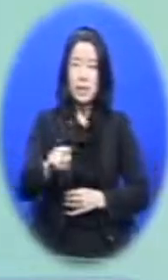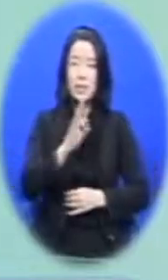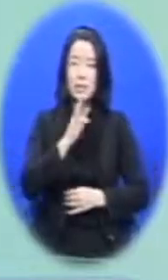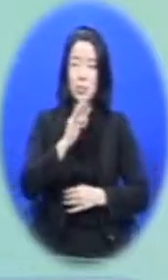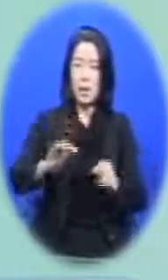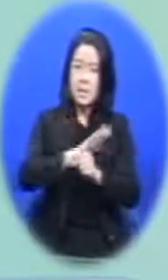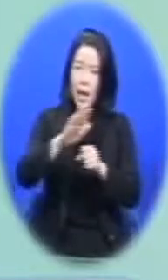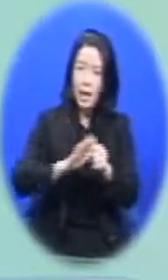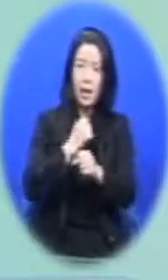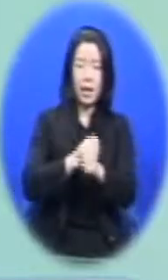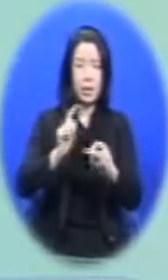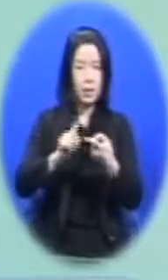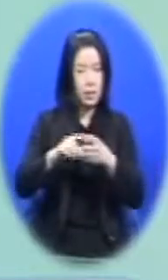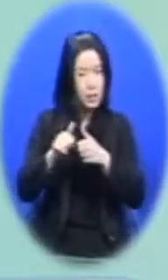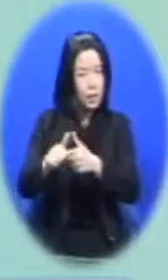사랑하는가에 달려 있는 거예요.